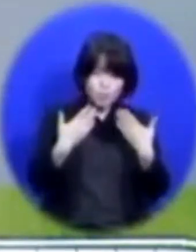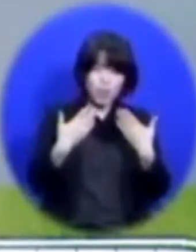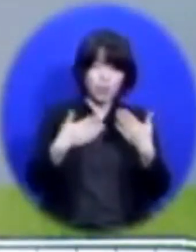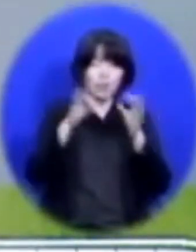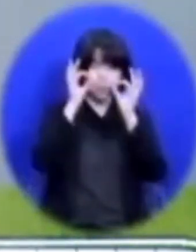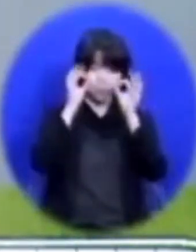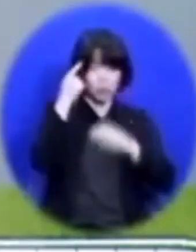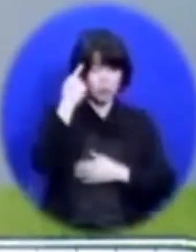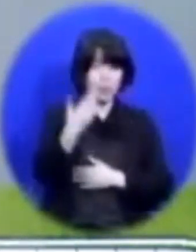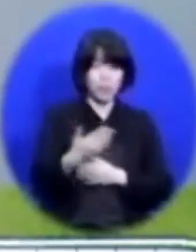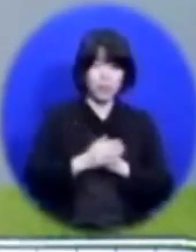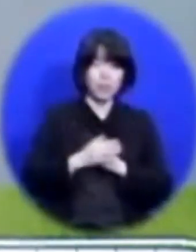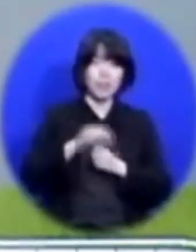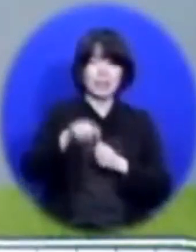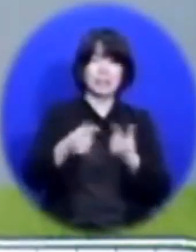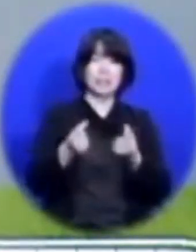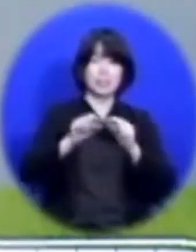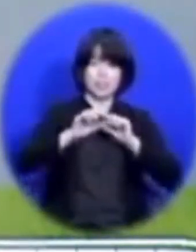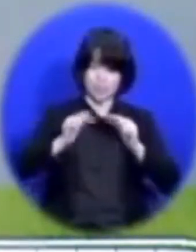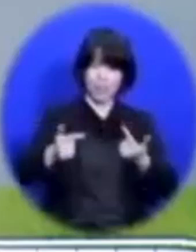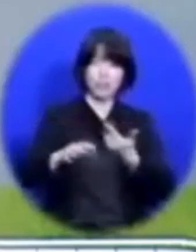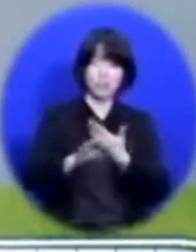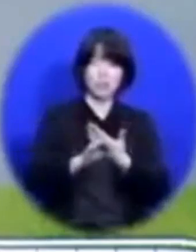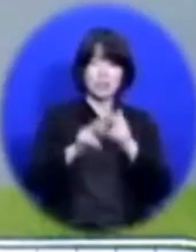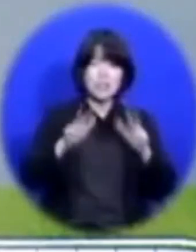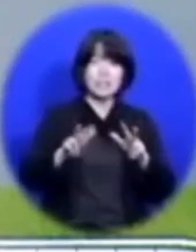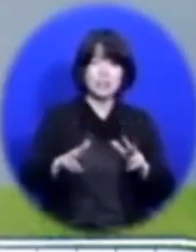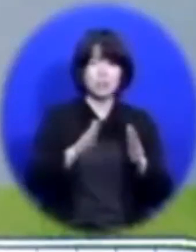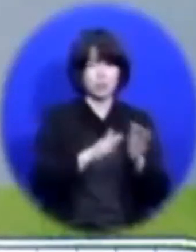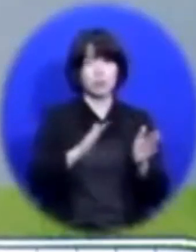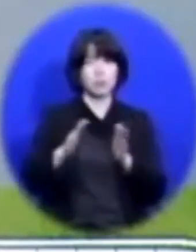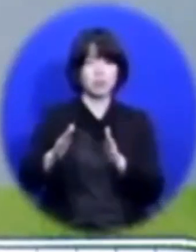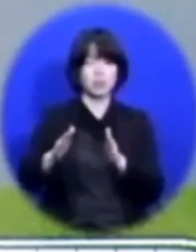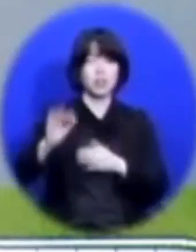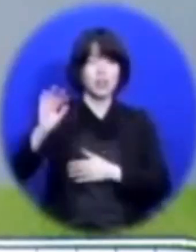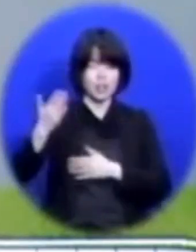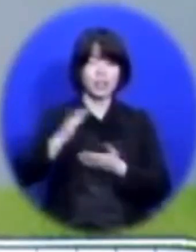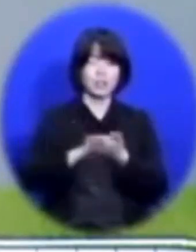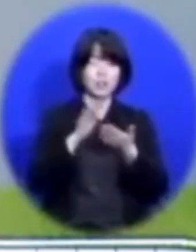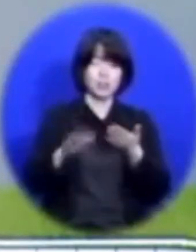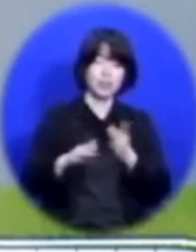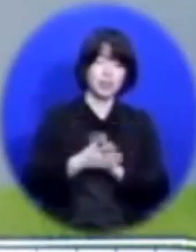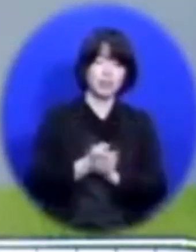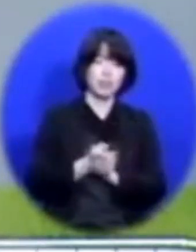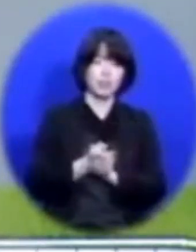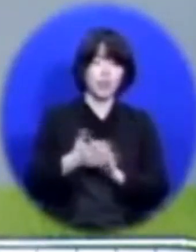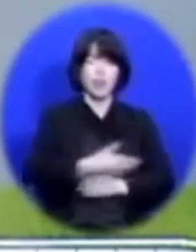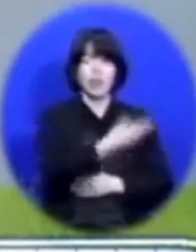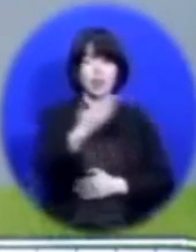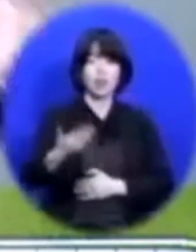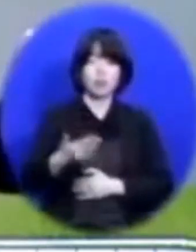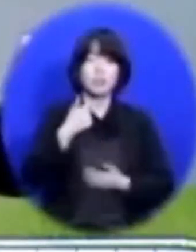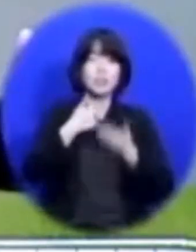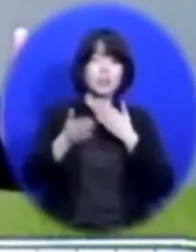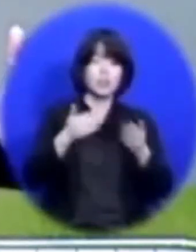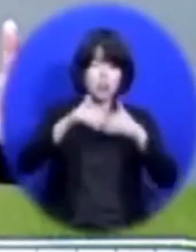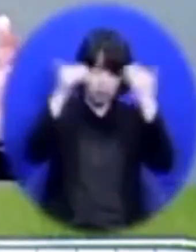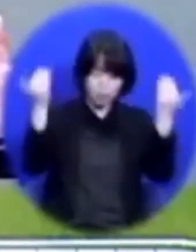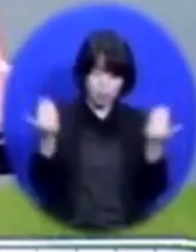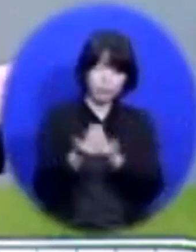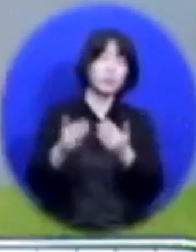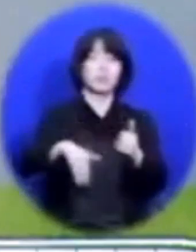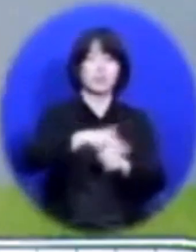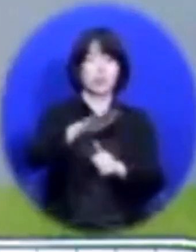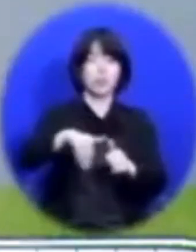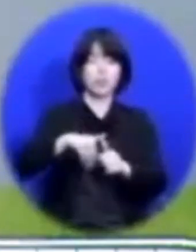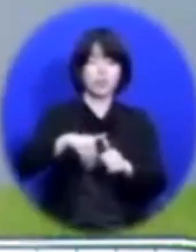수있습니까?그렇지않다면지금당장 준비해야합니다. 앞으로당신이마주하게될